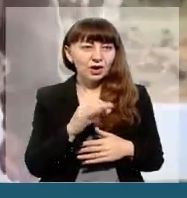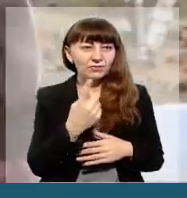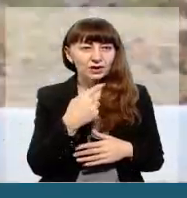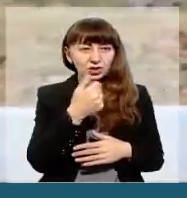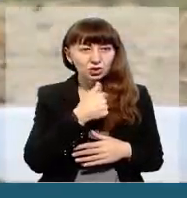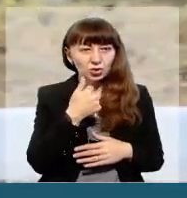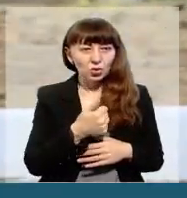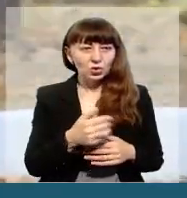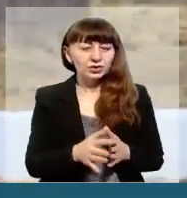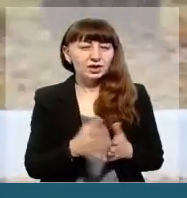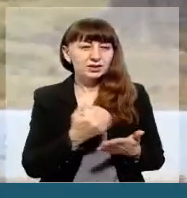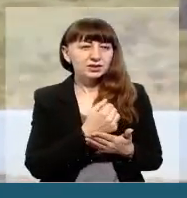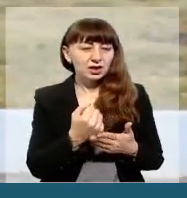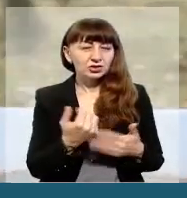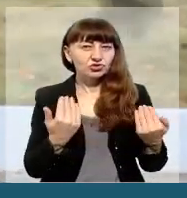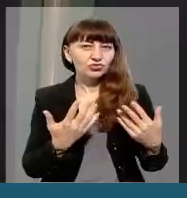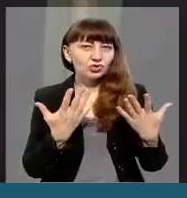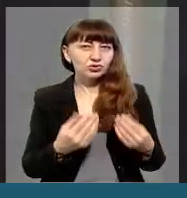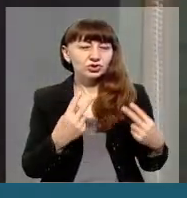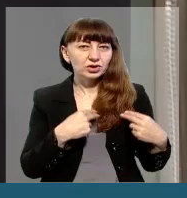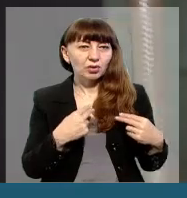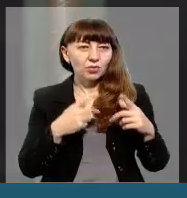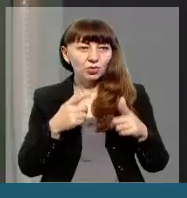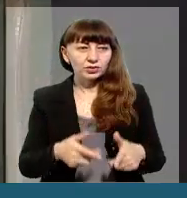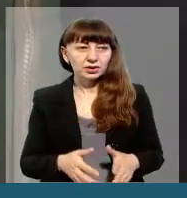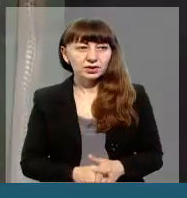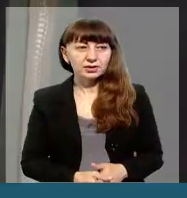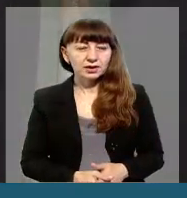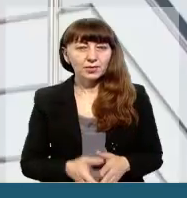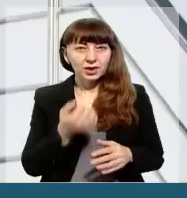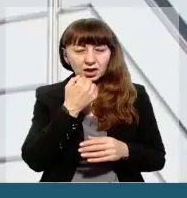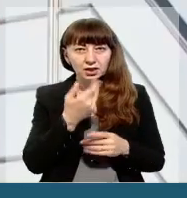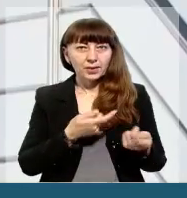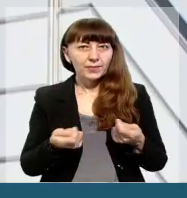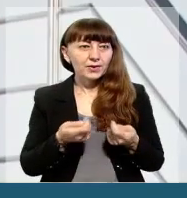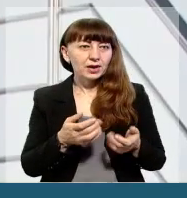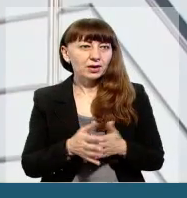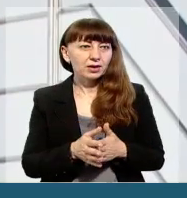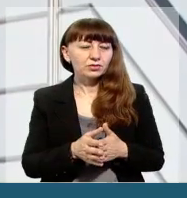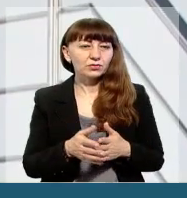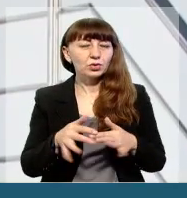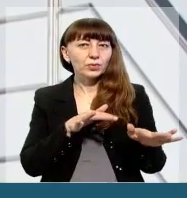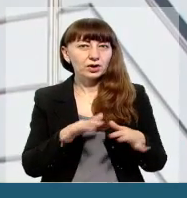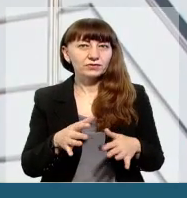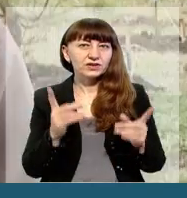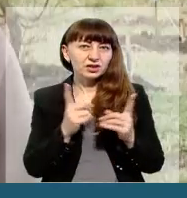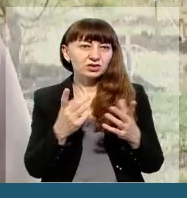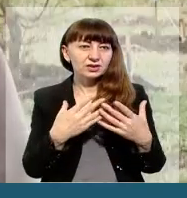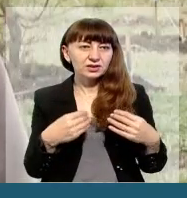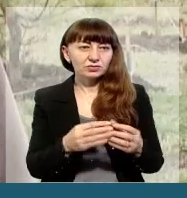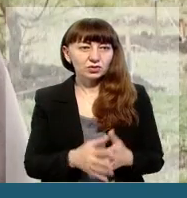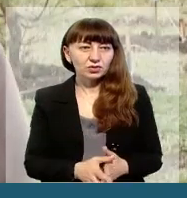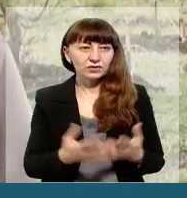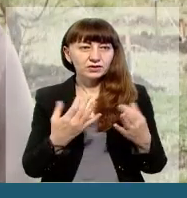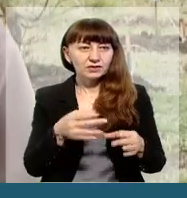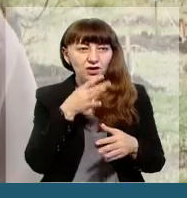отбывания наказания. В настоящее время он трудоустроен и работает. Благодаря организованному мероприятию он встретился с семьей и был несказанно рад. В свободное